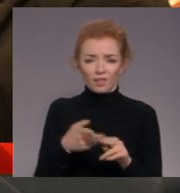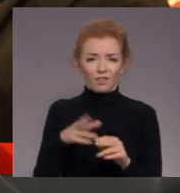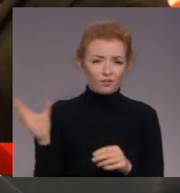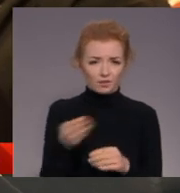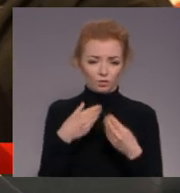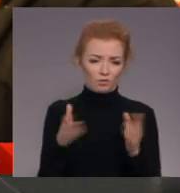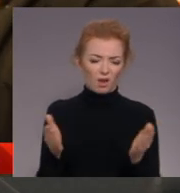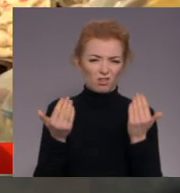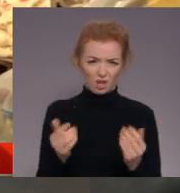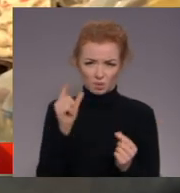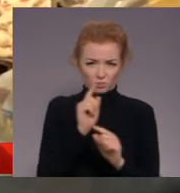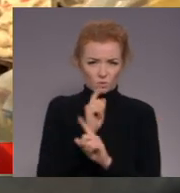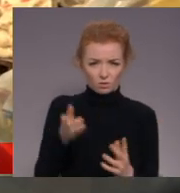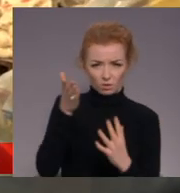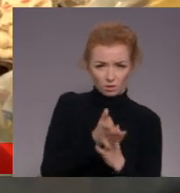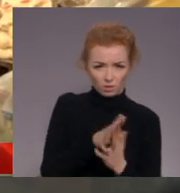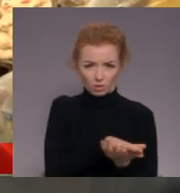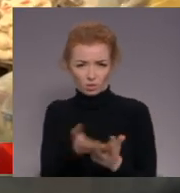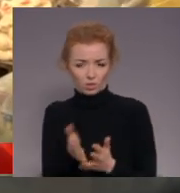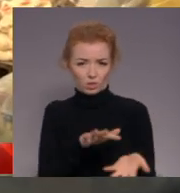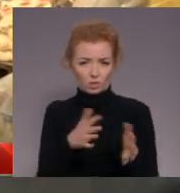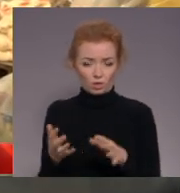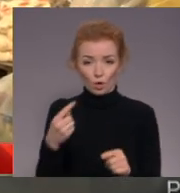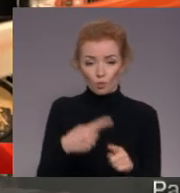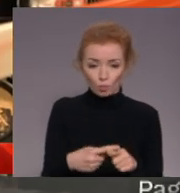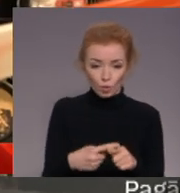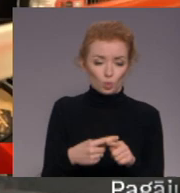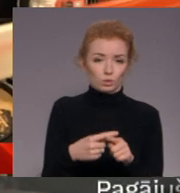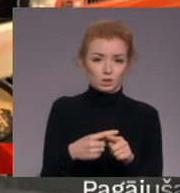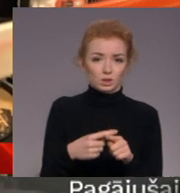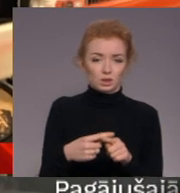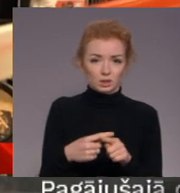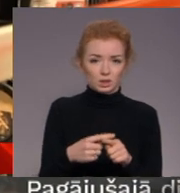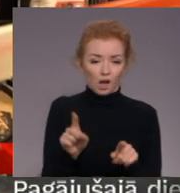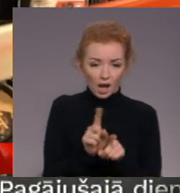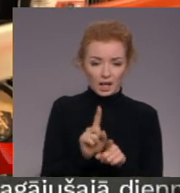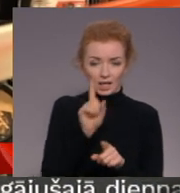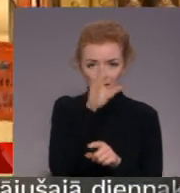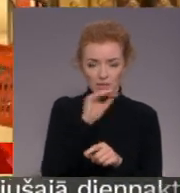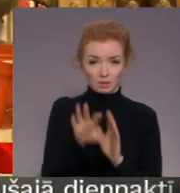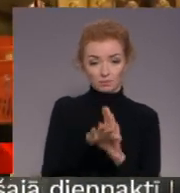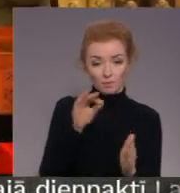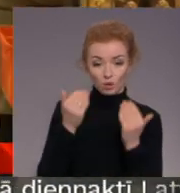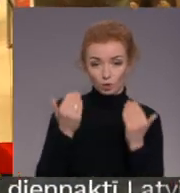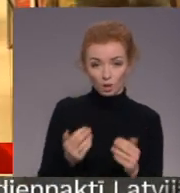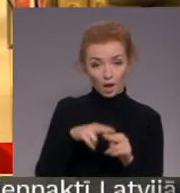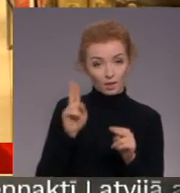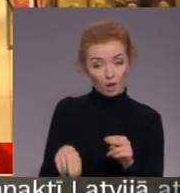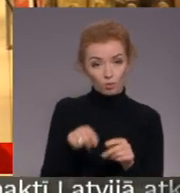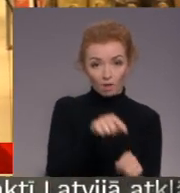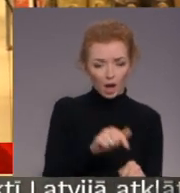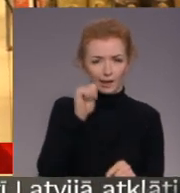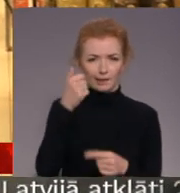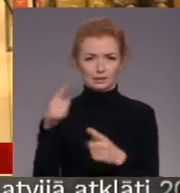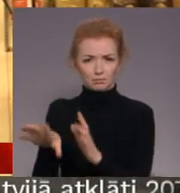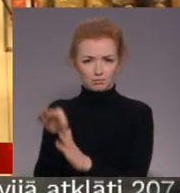Mazlietiņ pastūbi jau ir tā izvēle. Un pie tam vēl atstāja visai iespēju variēt. Tātad šodien mēs atļausim tā, rīt atļausim